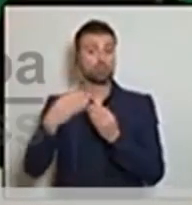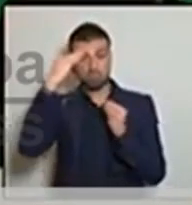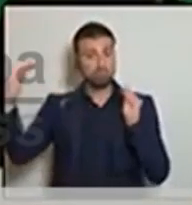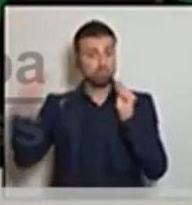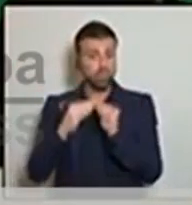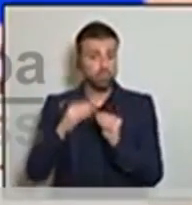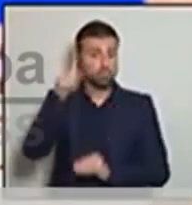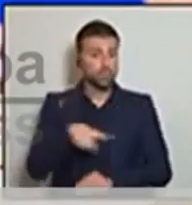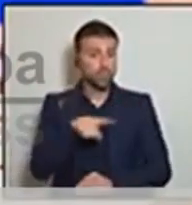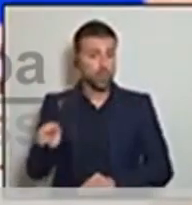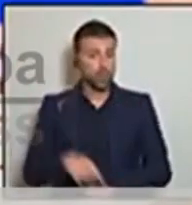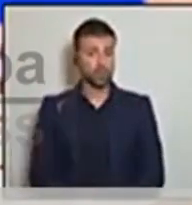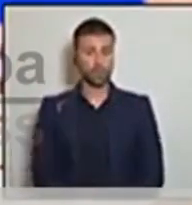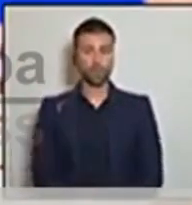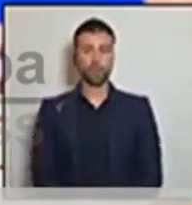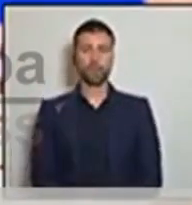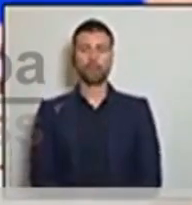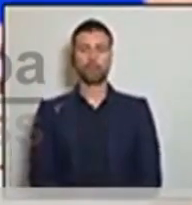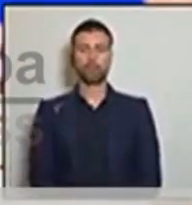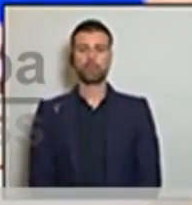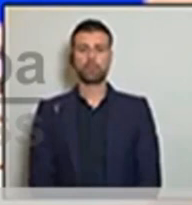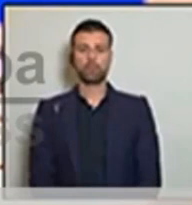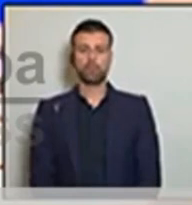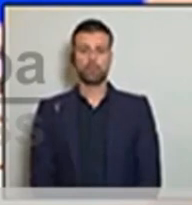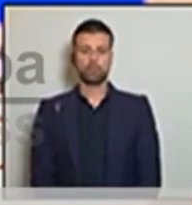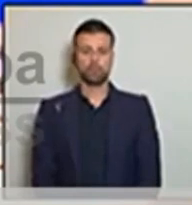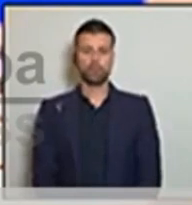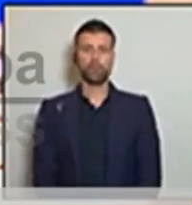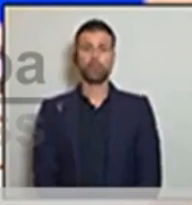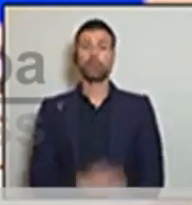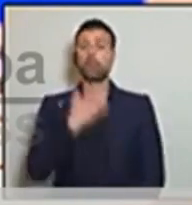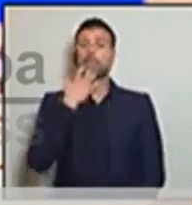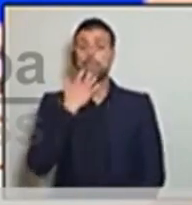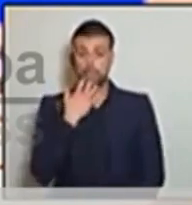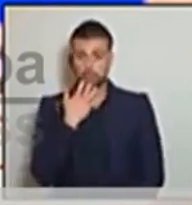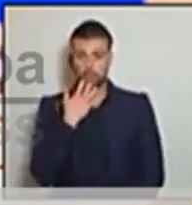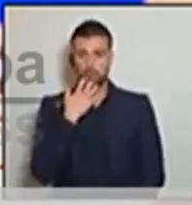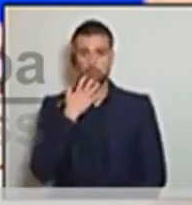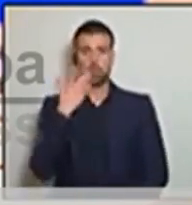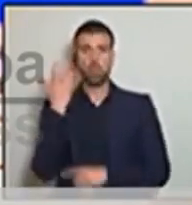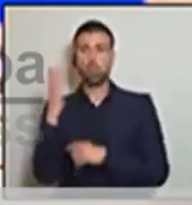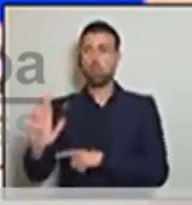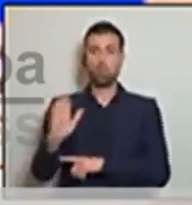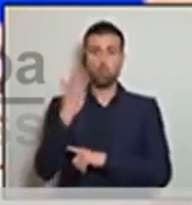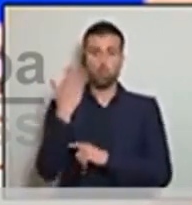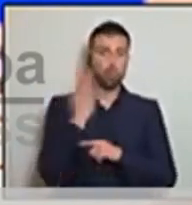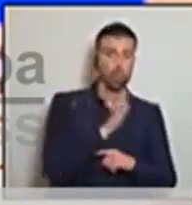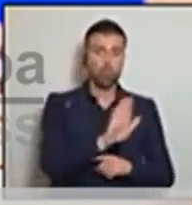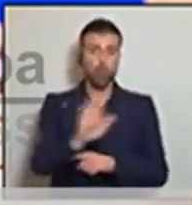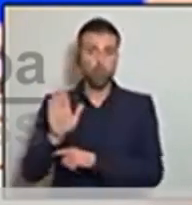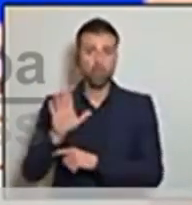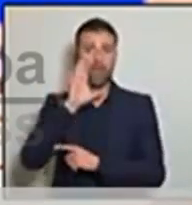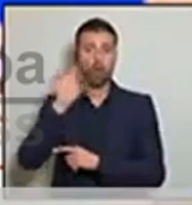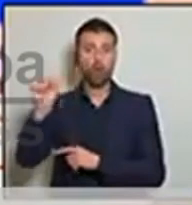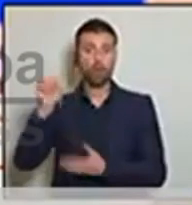Bé, doncs, com no pot ser d'altra manera, si hi ha una proposta de confinament total per part del govern de l'Estat espanyol, el